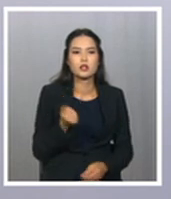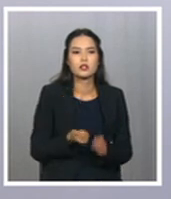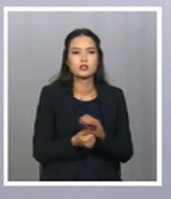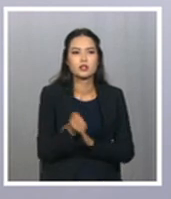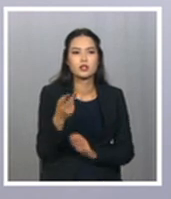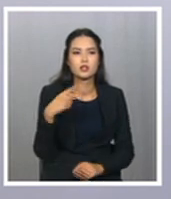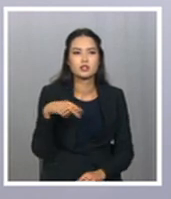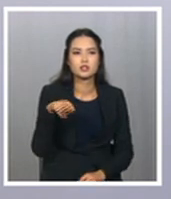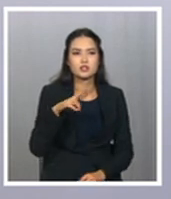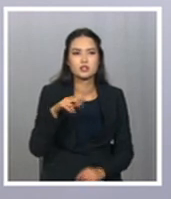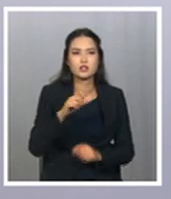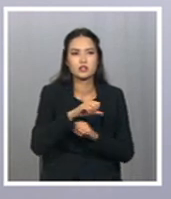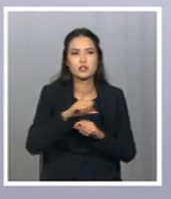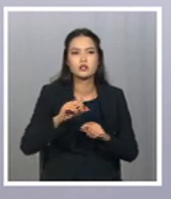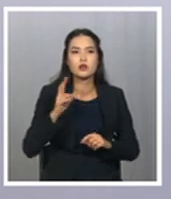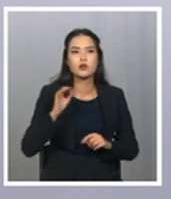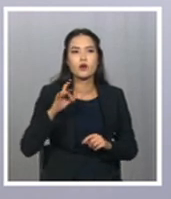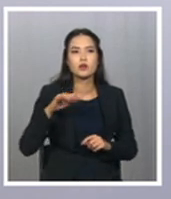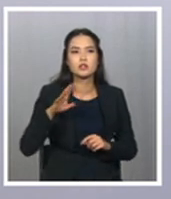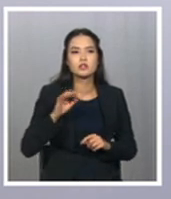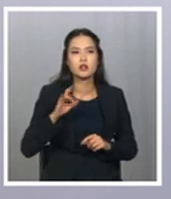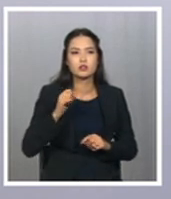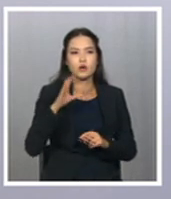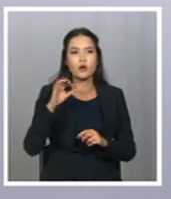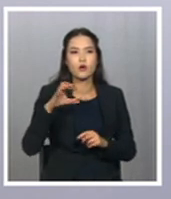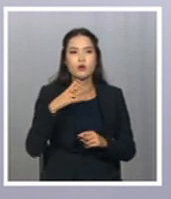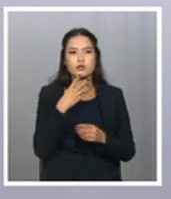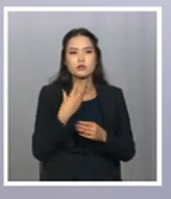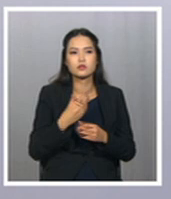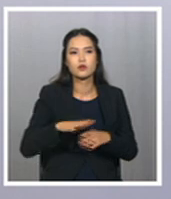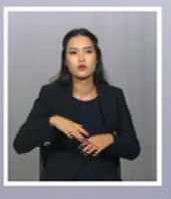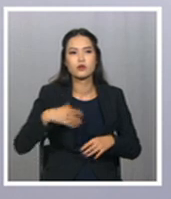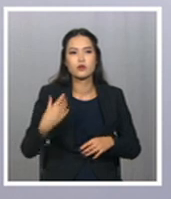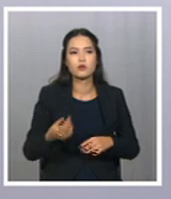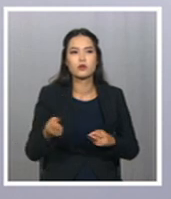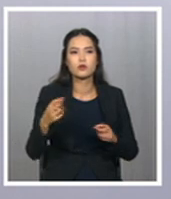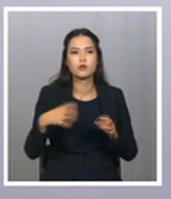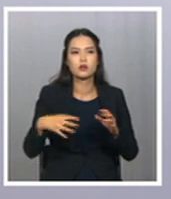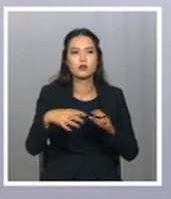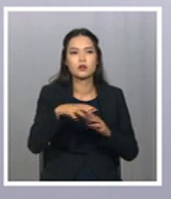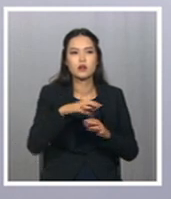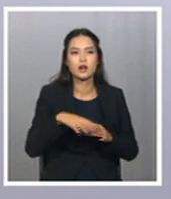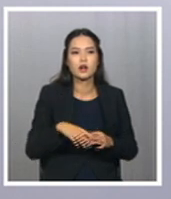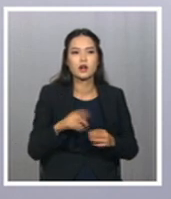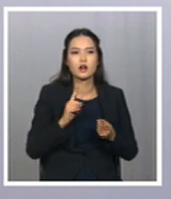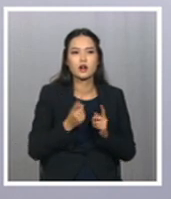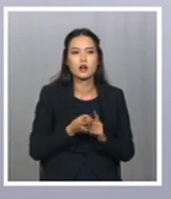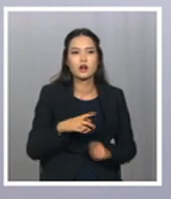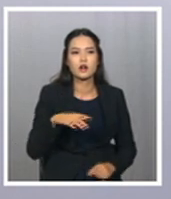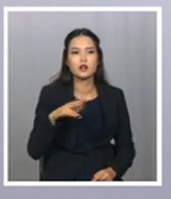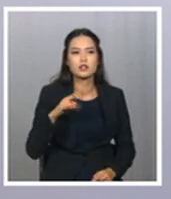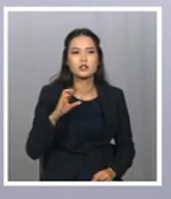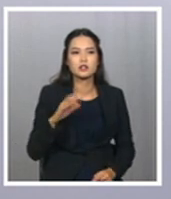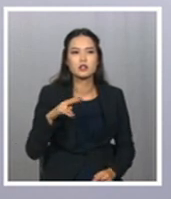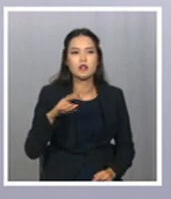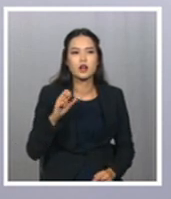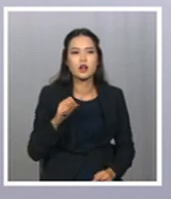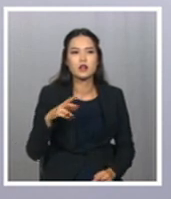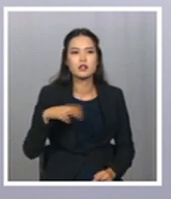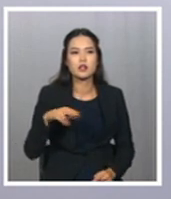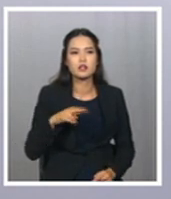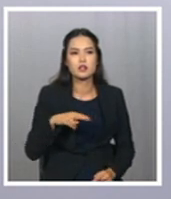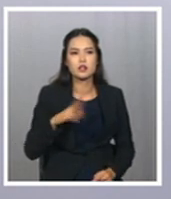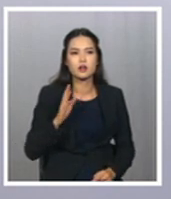және координаттар осының оң сәулелері сәйкесінше Д, Ц, Д, А, Д, Д, Бір қырларында